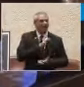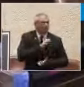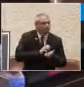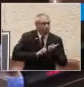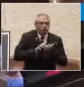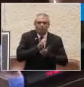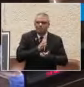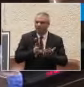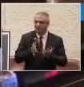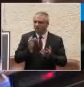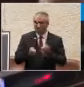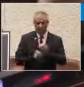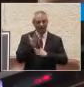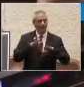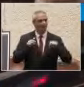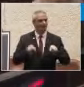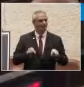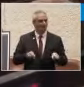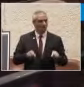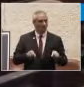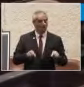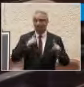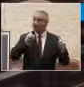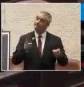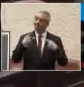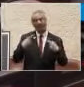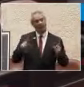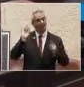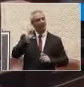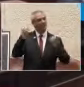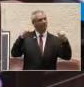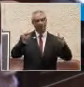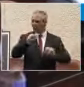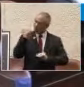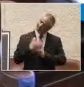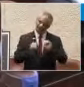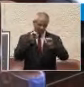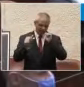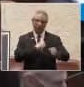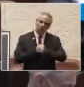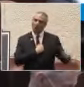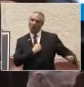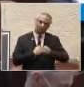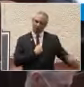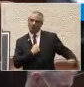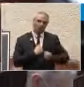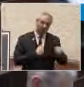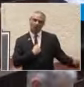הממשלה, המקהלה האנטי-דמוקרטית לא הפסיקה לצעוק שמאל, שמאל, שמאל, שמאל, שמאל. בגלל זה הם